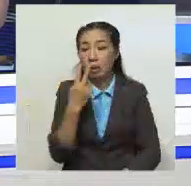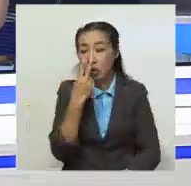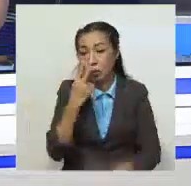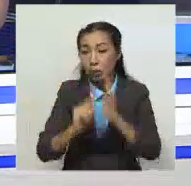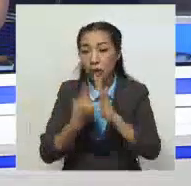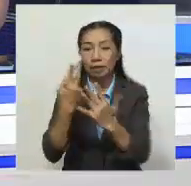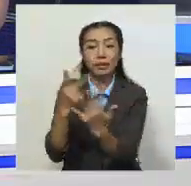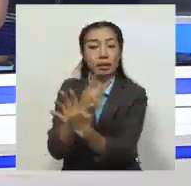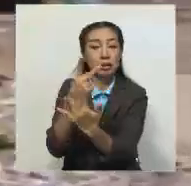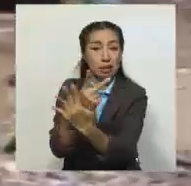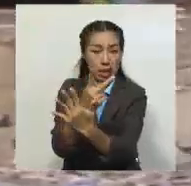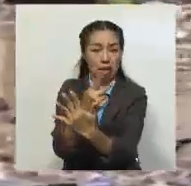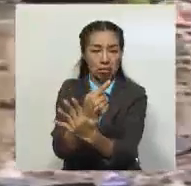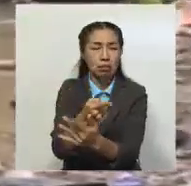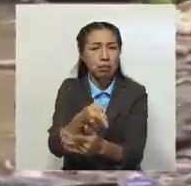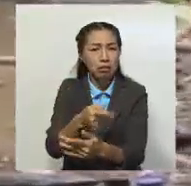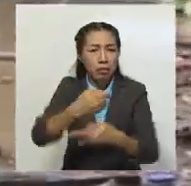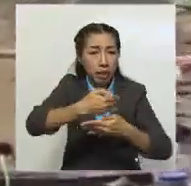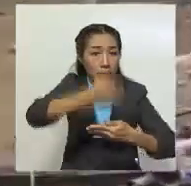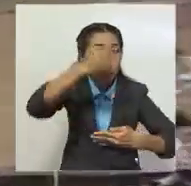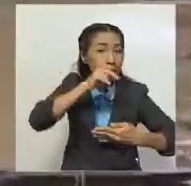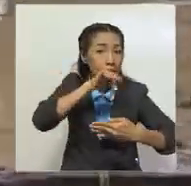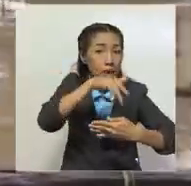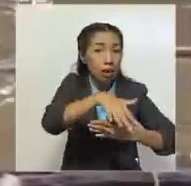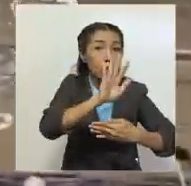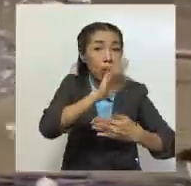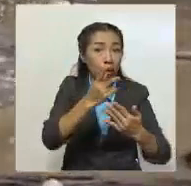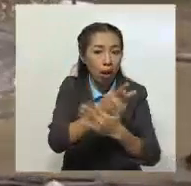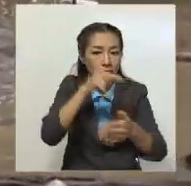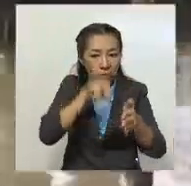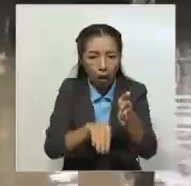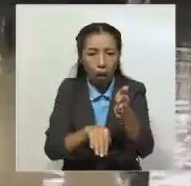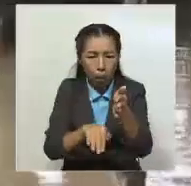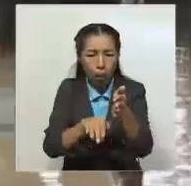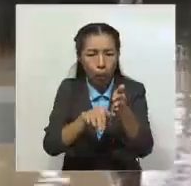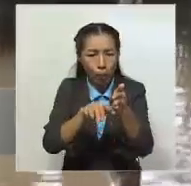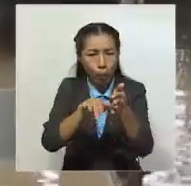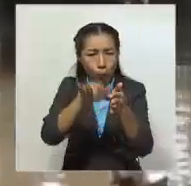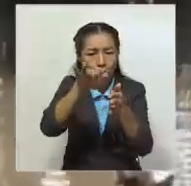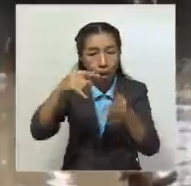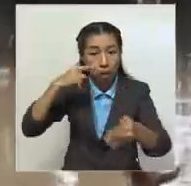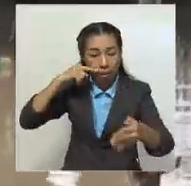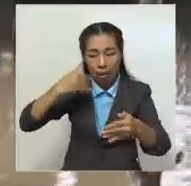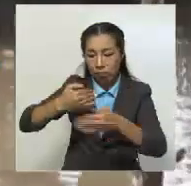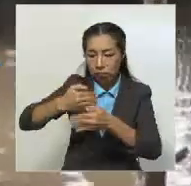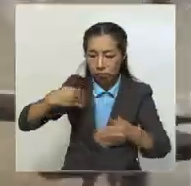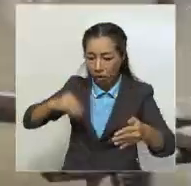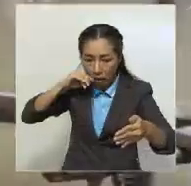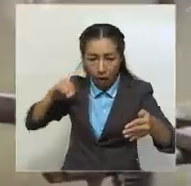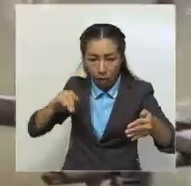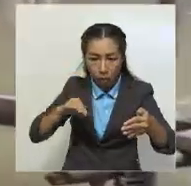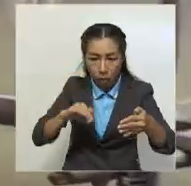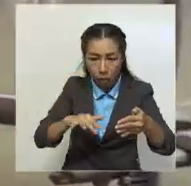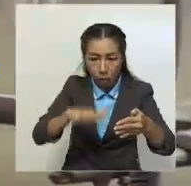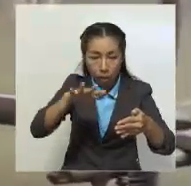ไปเริ่มต้นกันที่จังหวัดกาญจนบุรีนะครับระดับน้ำในเขื่อนวชิราลงกรณ์นะครับเพิ่มสูงขึ้นเรื่อยๆมีปริมาณน้ำไหลเข้าเฉลี่ยนะครับ100ล้านลูกบ